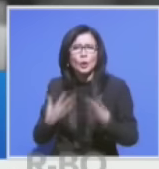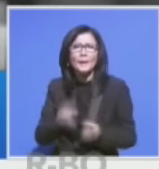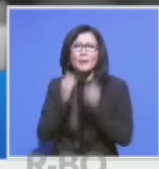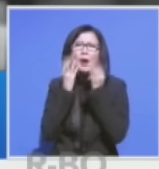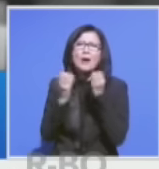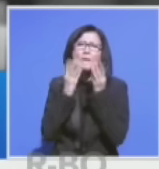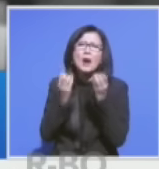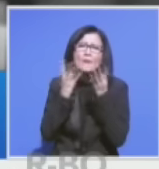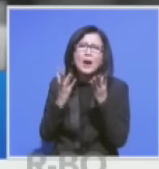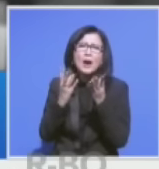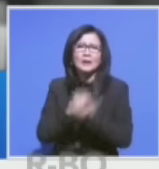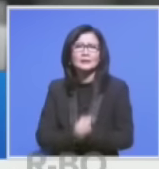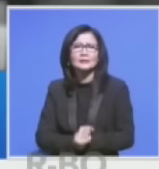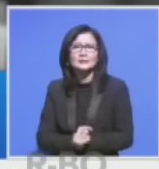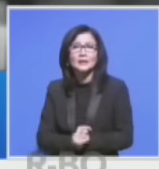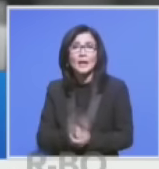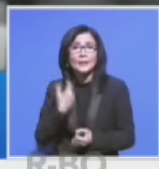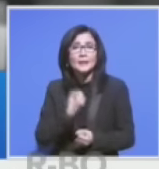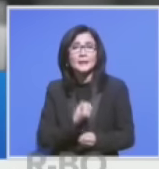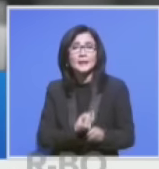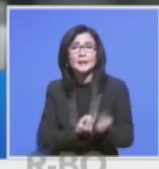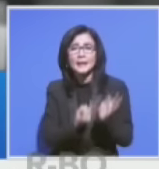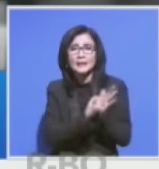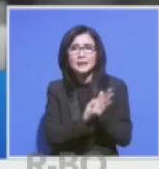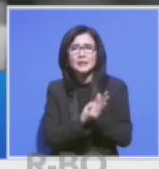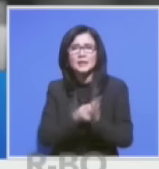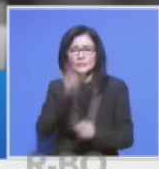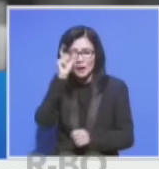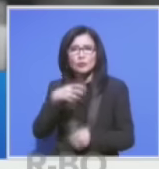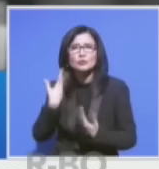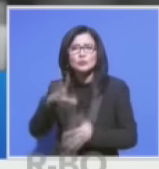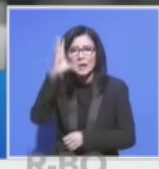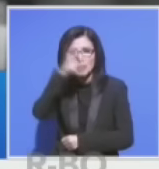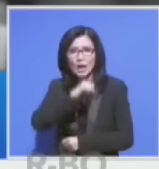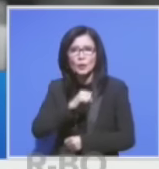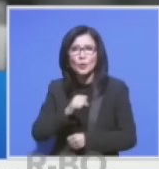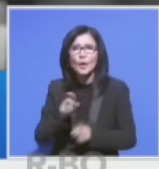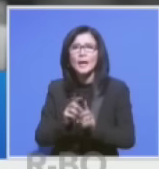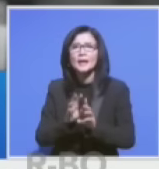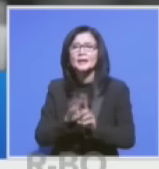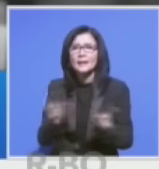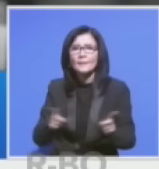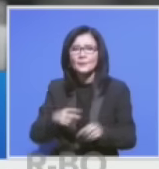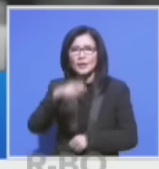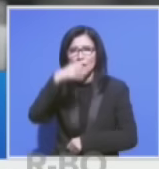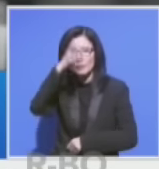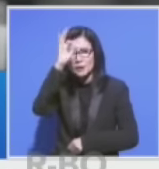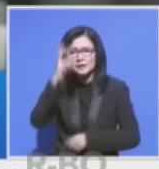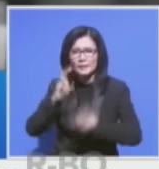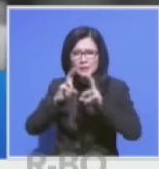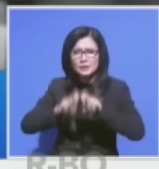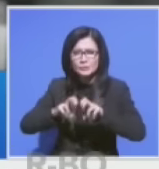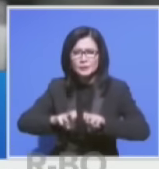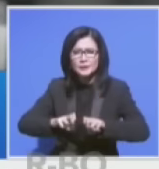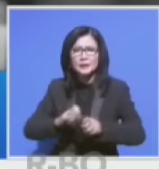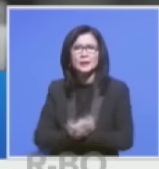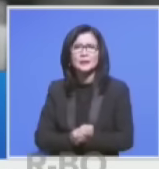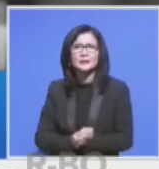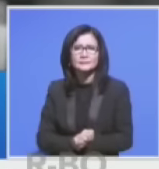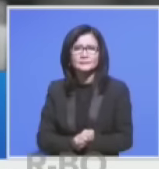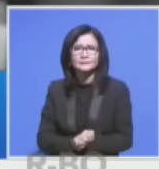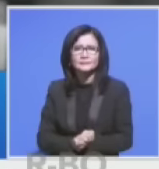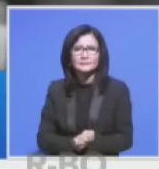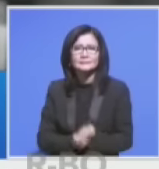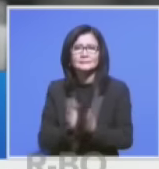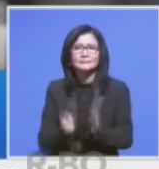warga sekitar. Sementara identitas pelaku sudah diketahui, namun polisi masih mengumpulkan alat bukti untuk menjerat pelaku. Stefanus